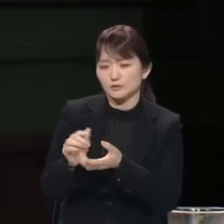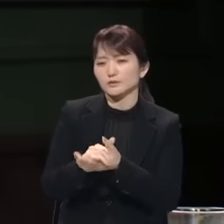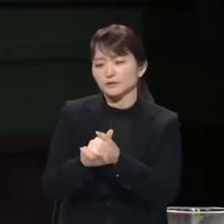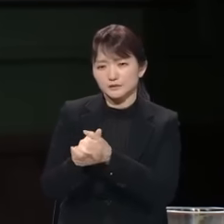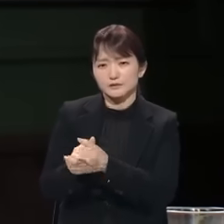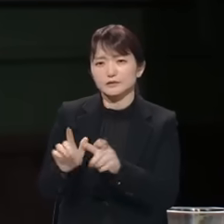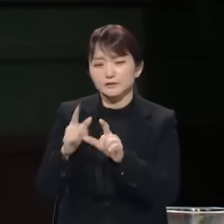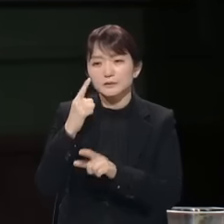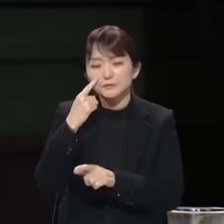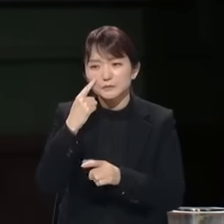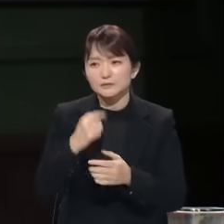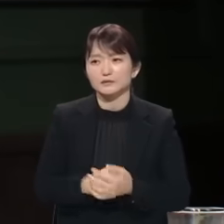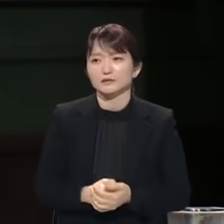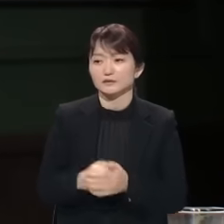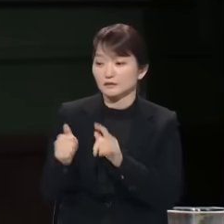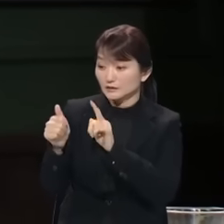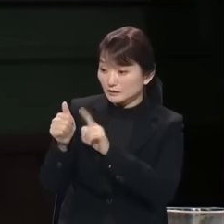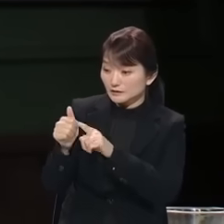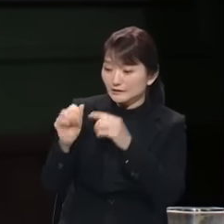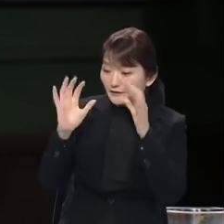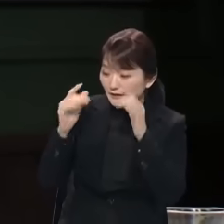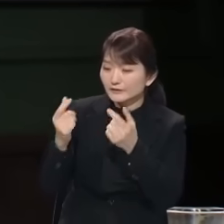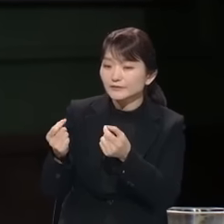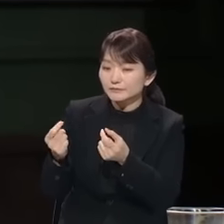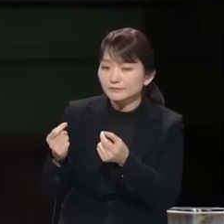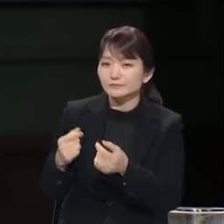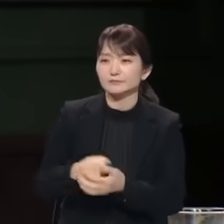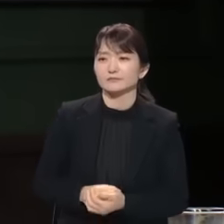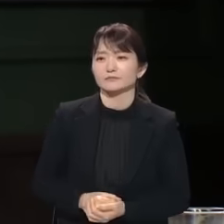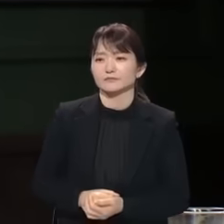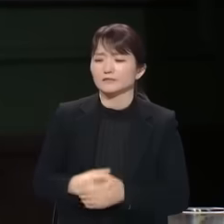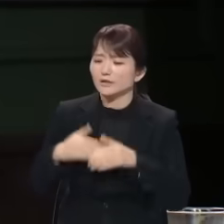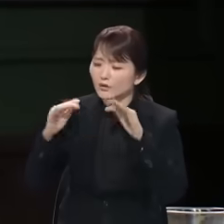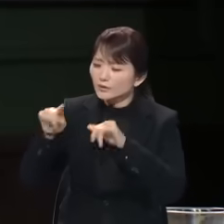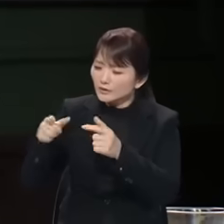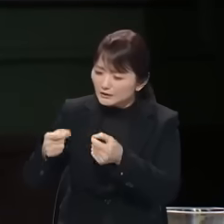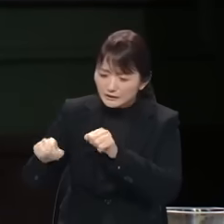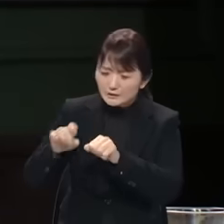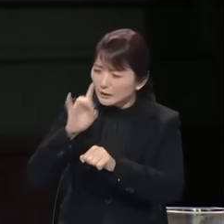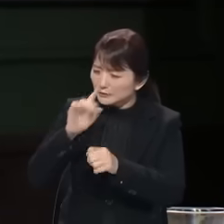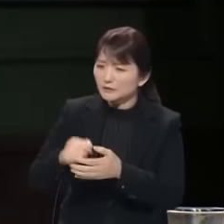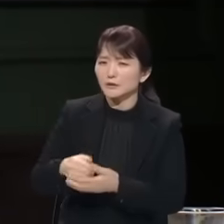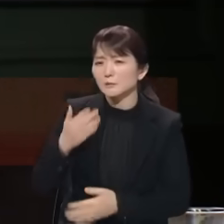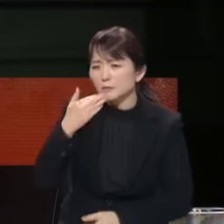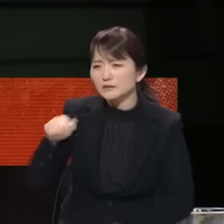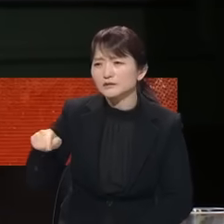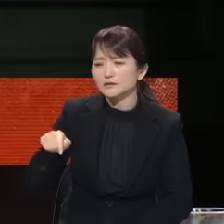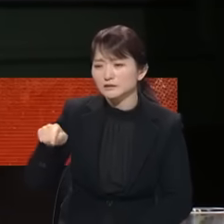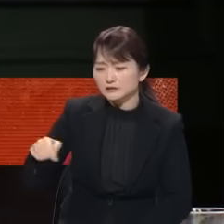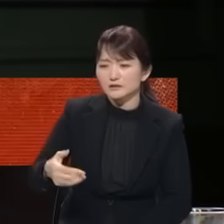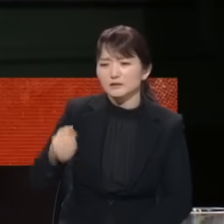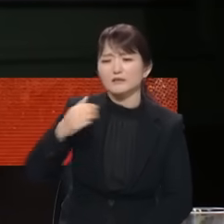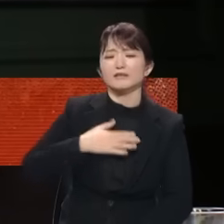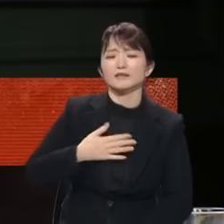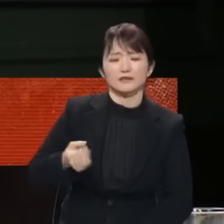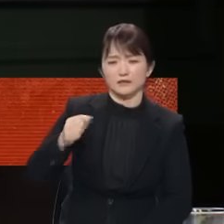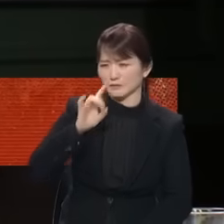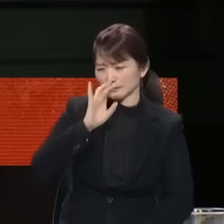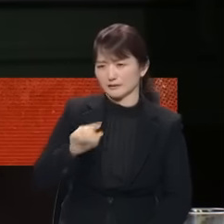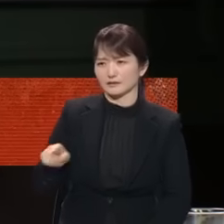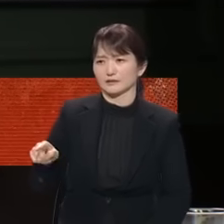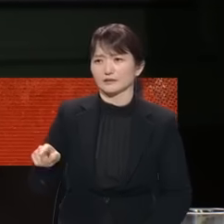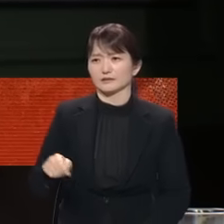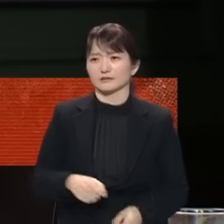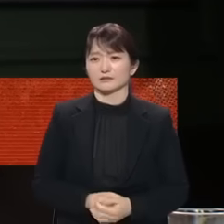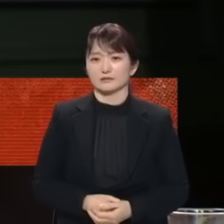그래서이 열살 많은 남편을 거의 무슨 어린의 달래듯이 어른이 그러면 안 된다 먹는 걸로 그렇게 니꺼 내거 하면 못 쓴다 이렇게 타일러도